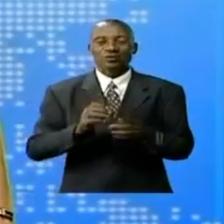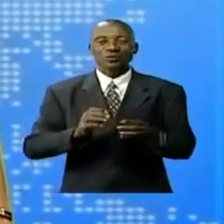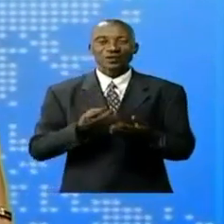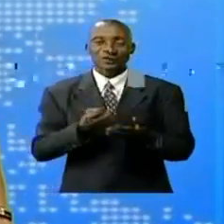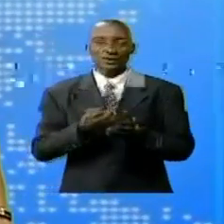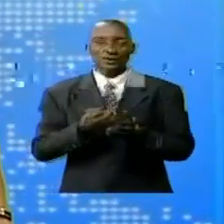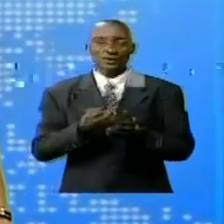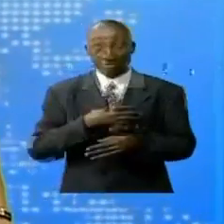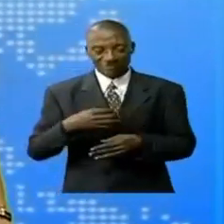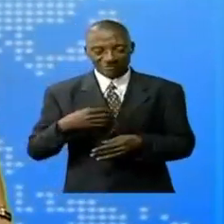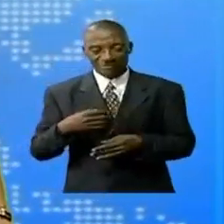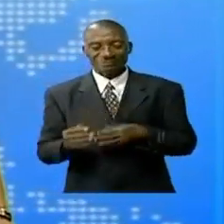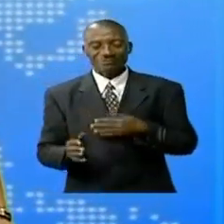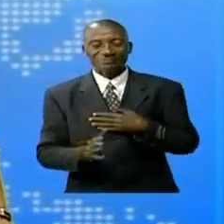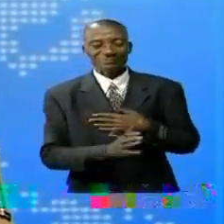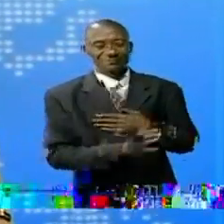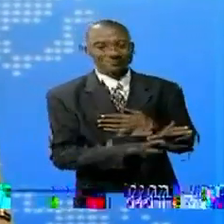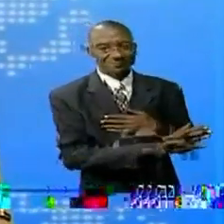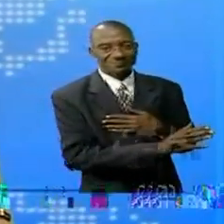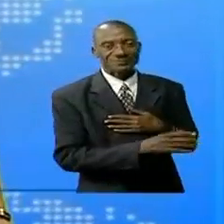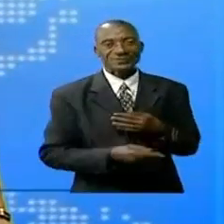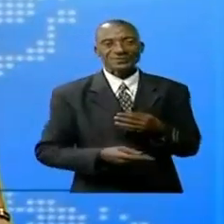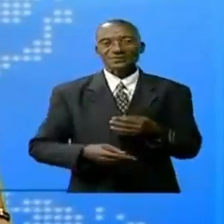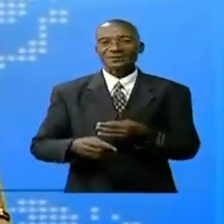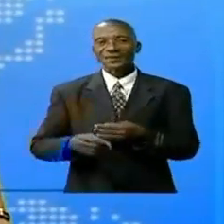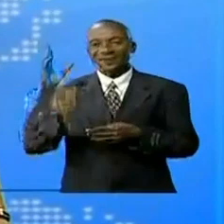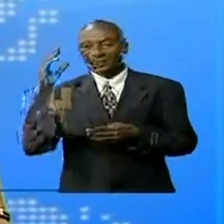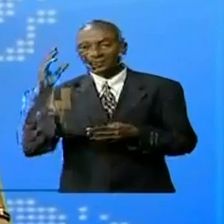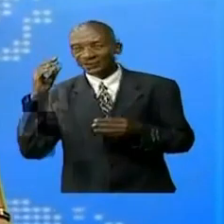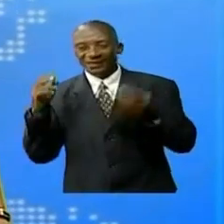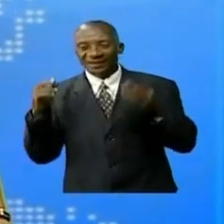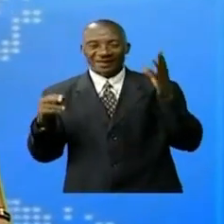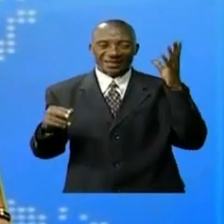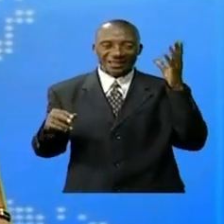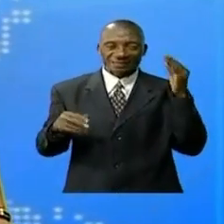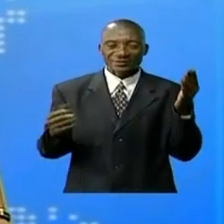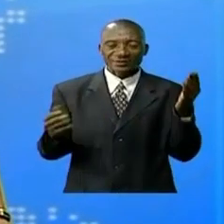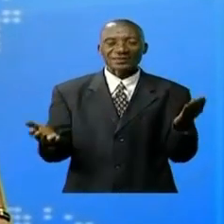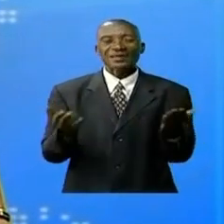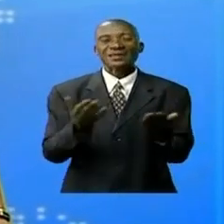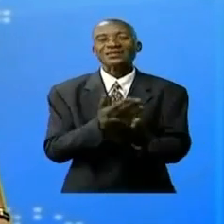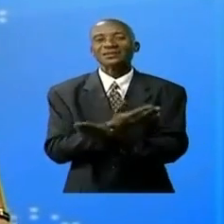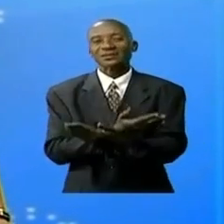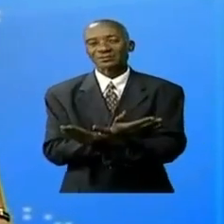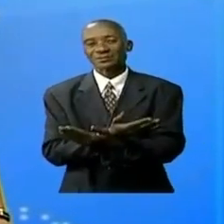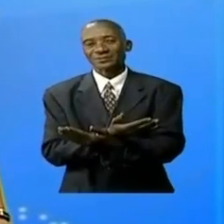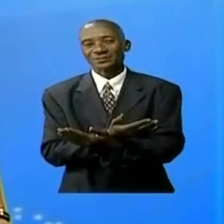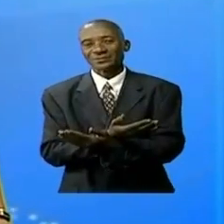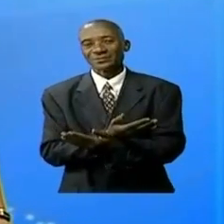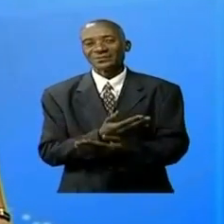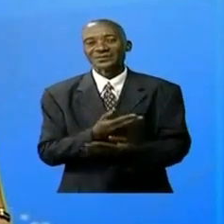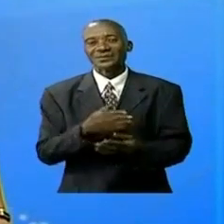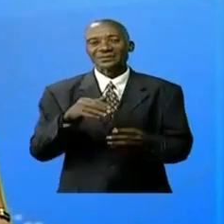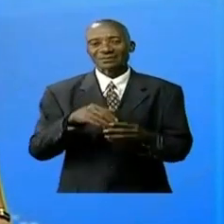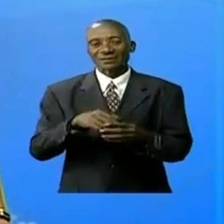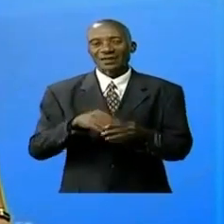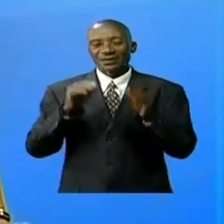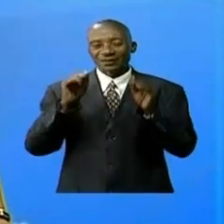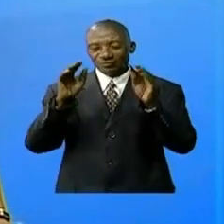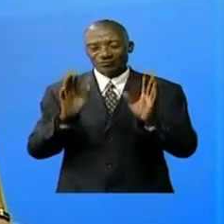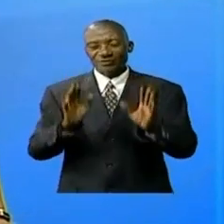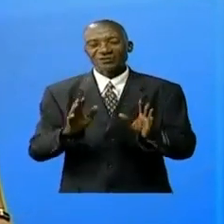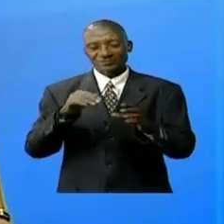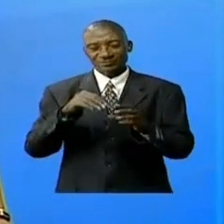Un échange d'expérience a été partagé entre les apprenants de la faculté de médecine du département de chirurgie avec les professeurs médecins du